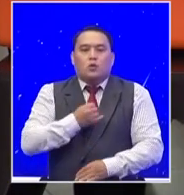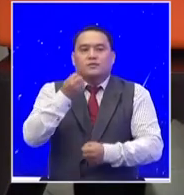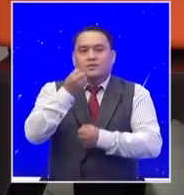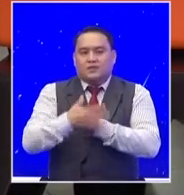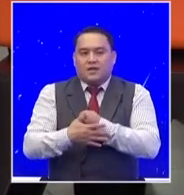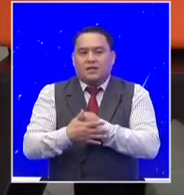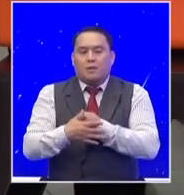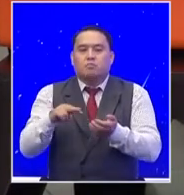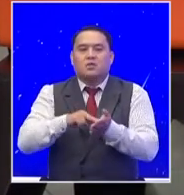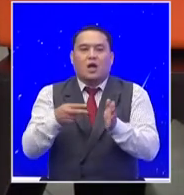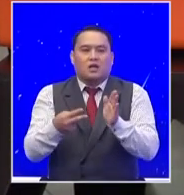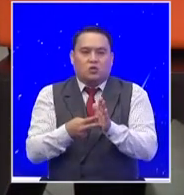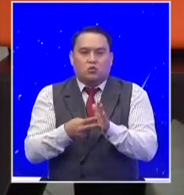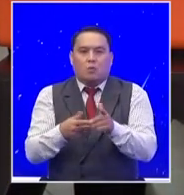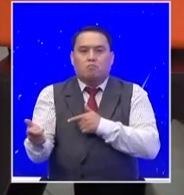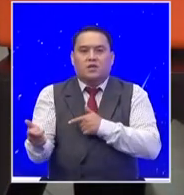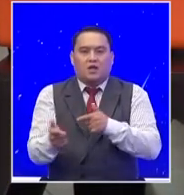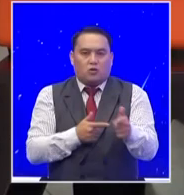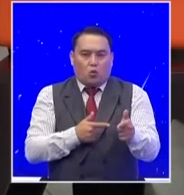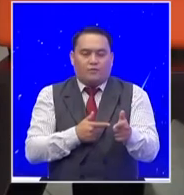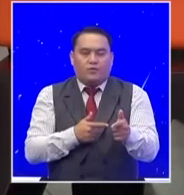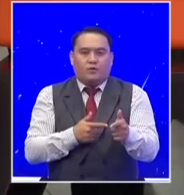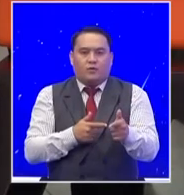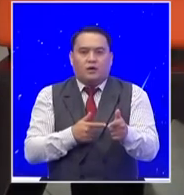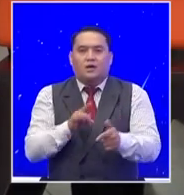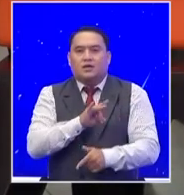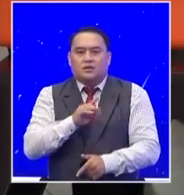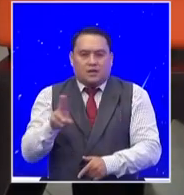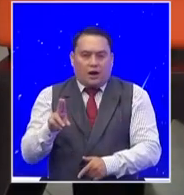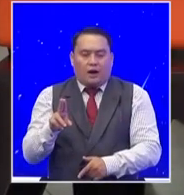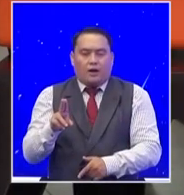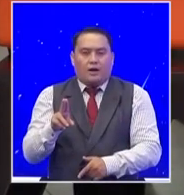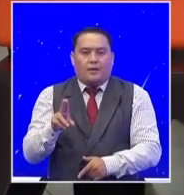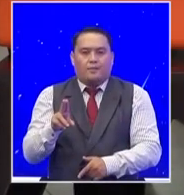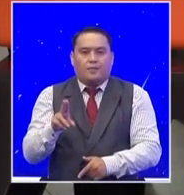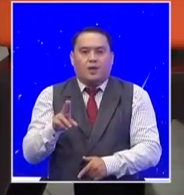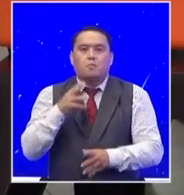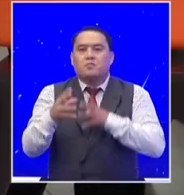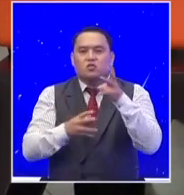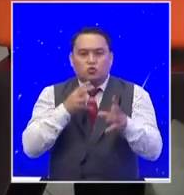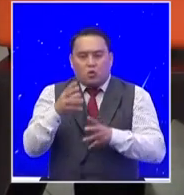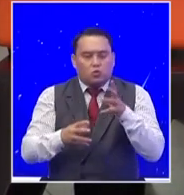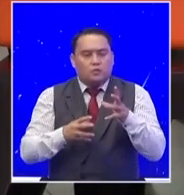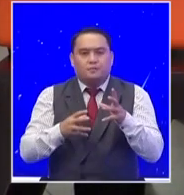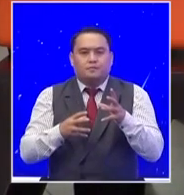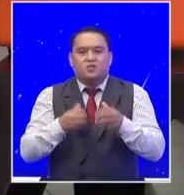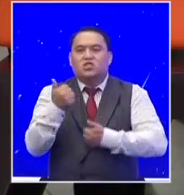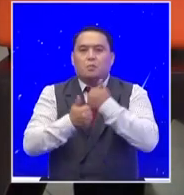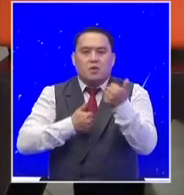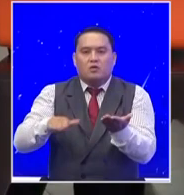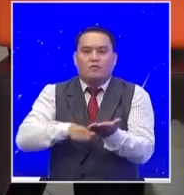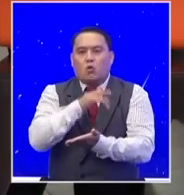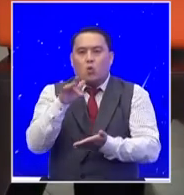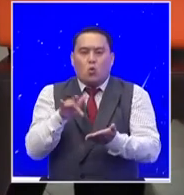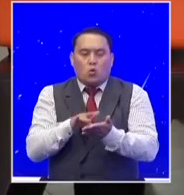компетенции планируется подготовка к республиканскому, к международным чемпионатам